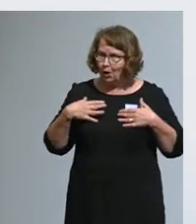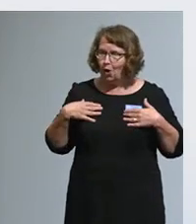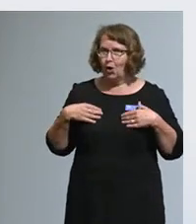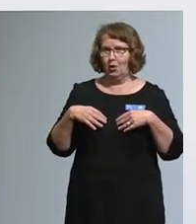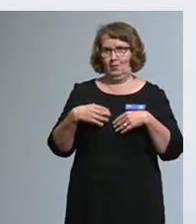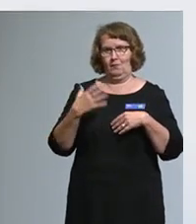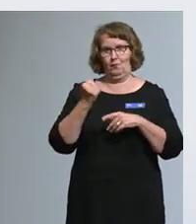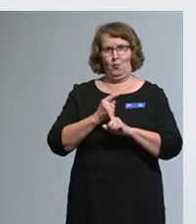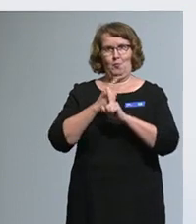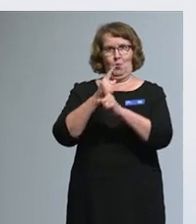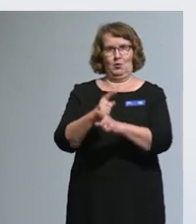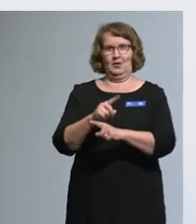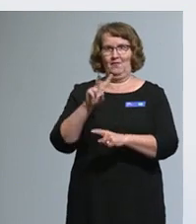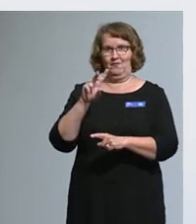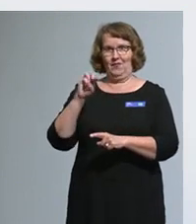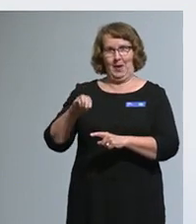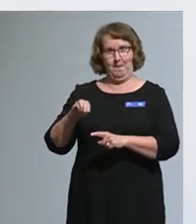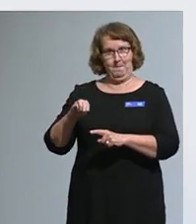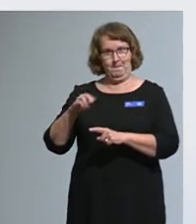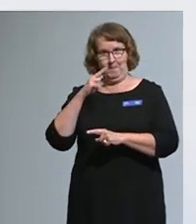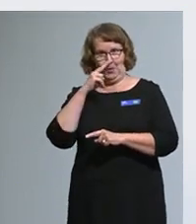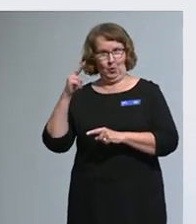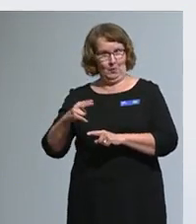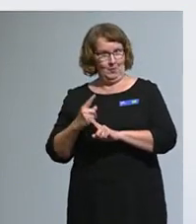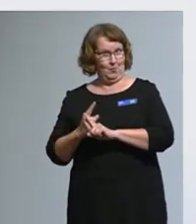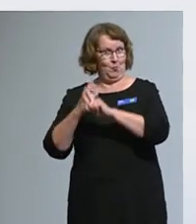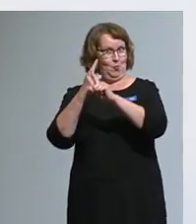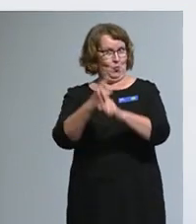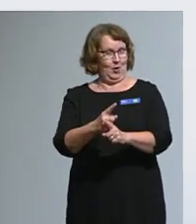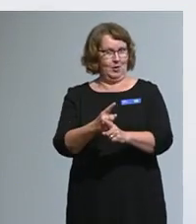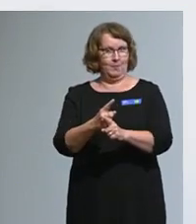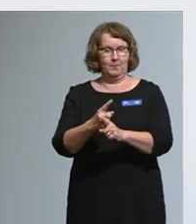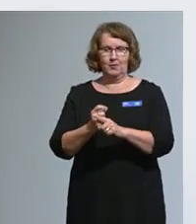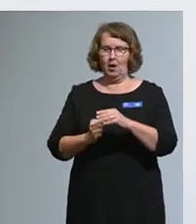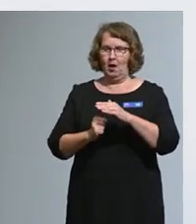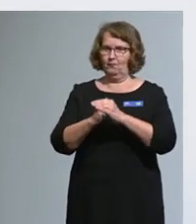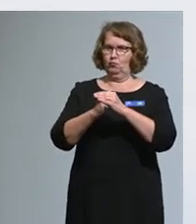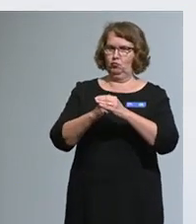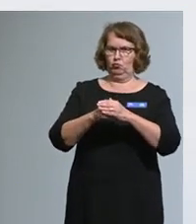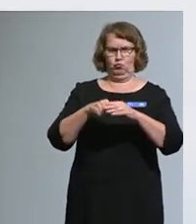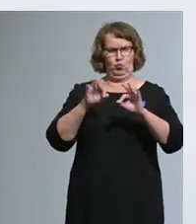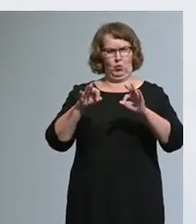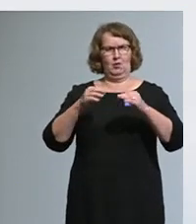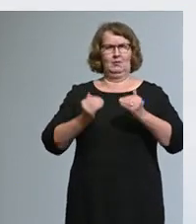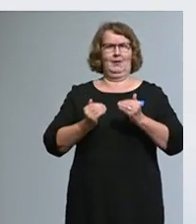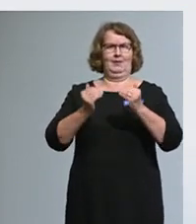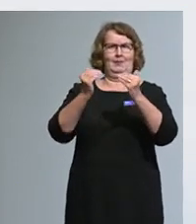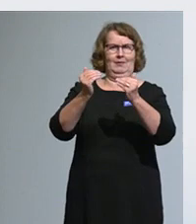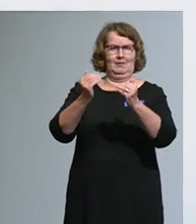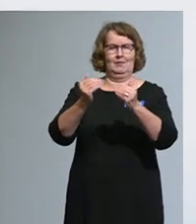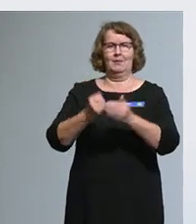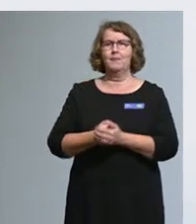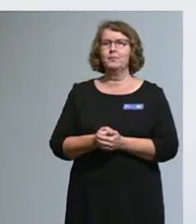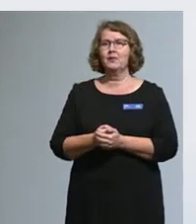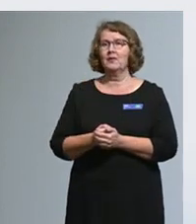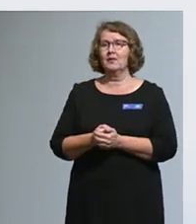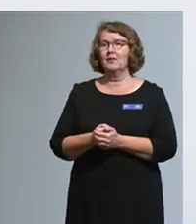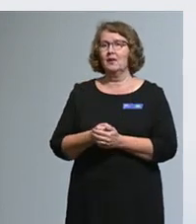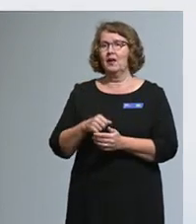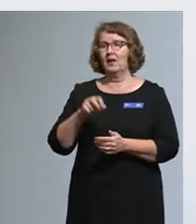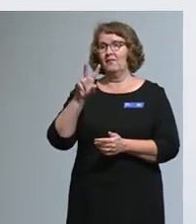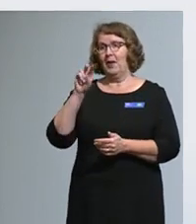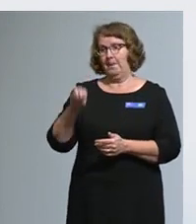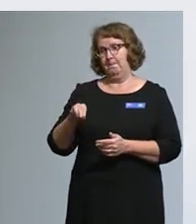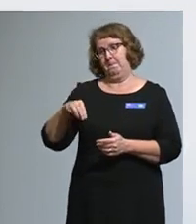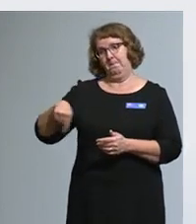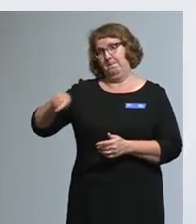myöskin tältä VM-puolelta koko tässä avustustoiminnan kehittämisestä. Meillä on tässä VM-puolelta, niin kuin